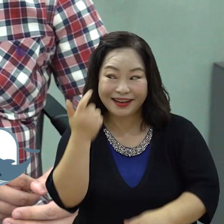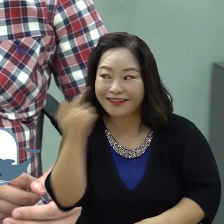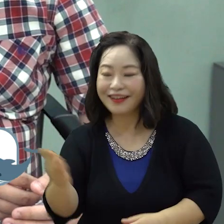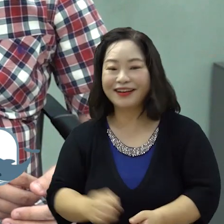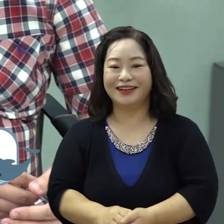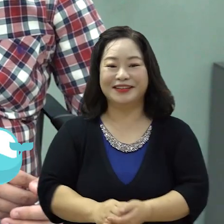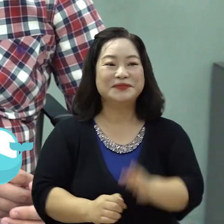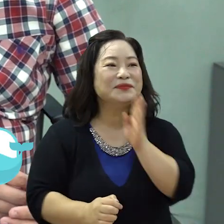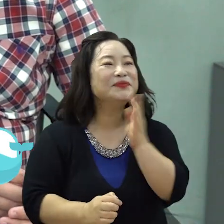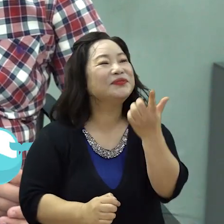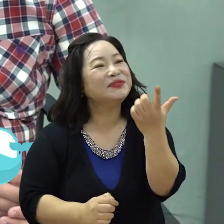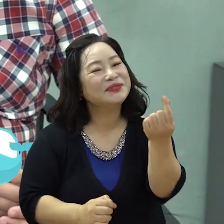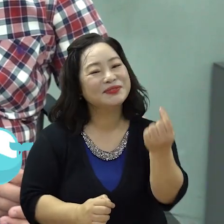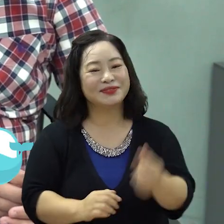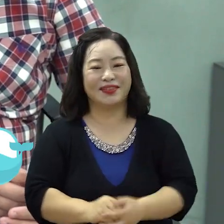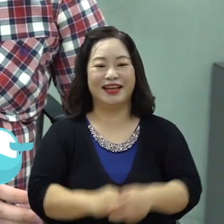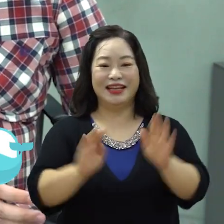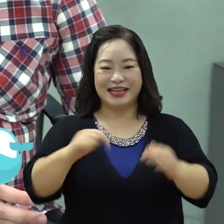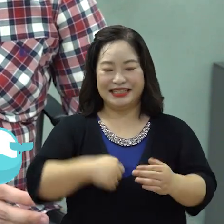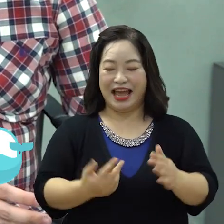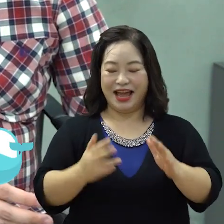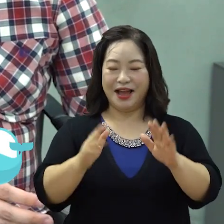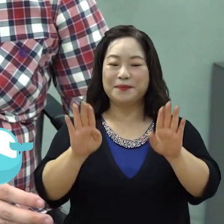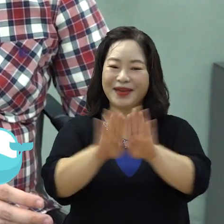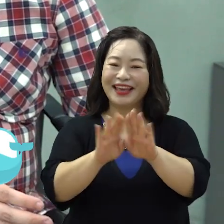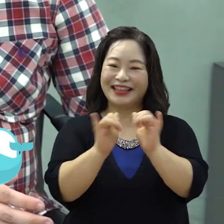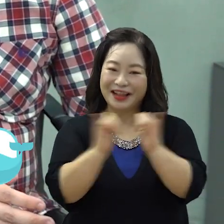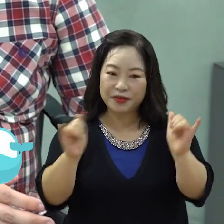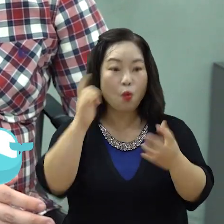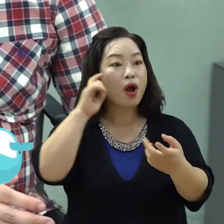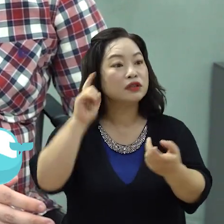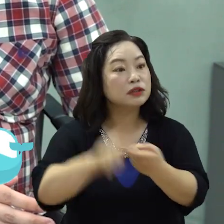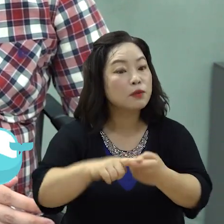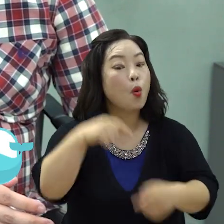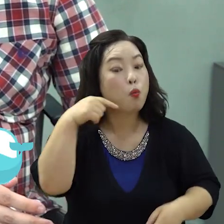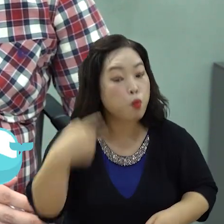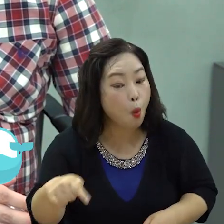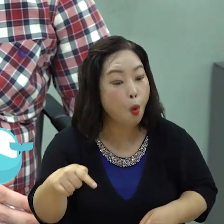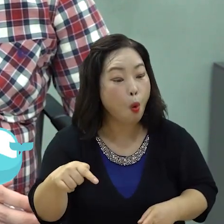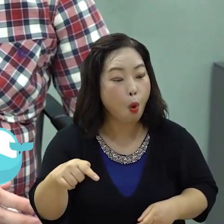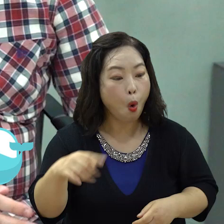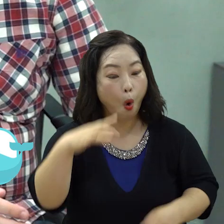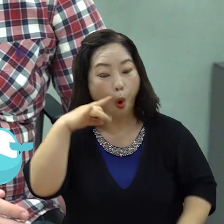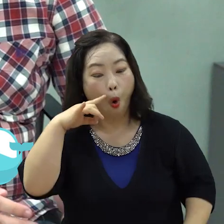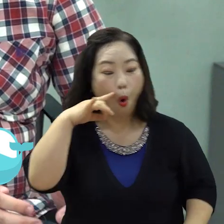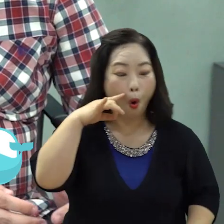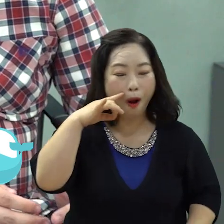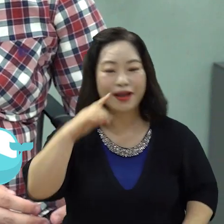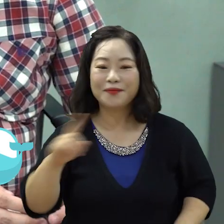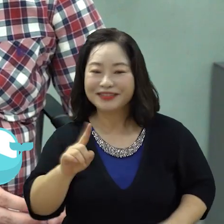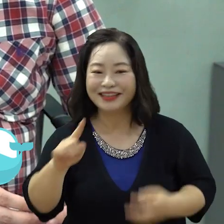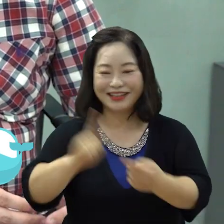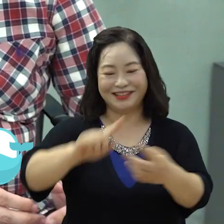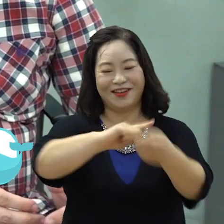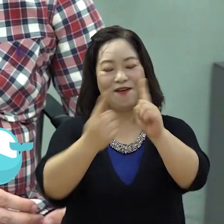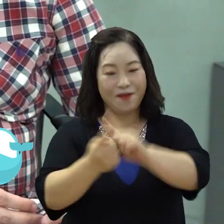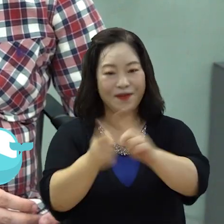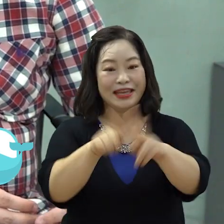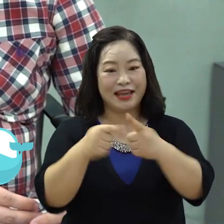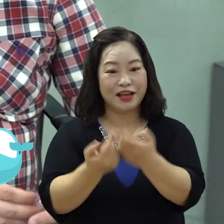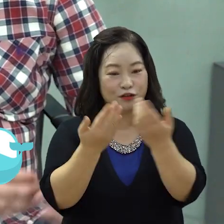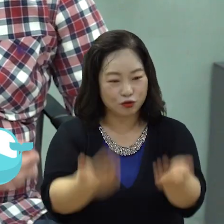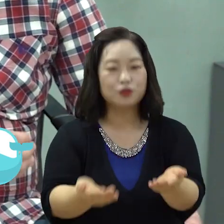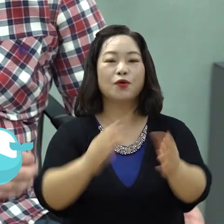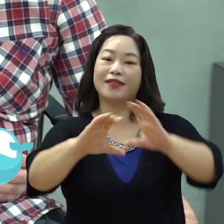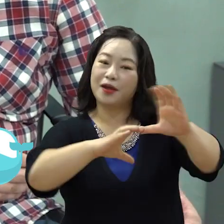비슷할 수 있겠네. 예, 그런 거죠. 그 자폐인들의 관심사나 이런 관심사 이런 것을 맞춰주는 것, 서로 이해하면서 소통하는